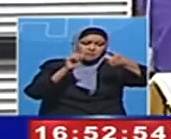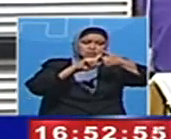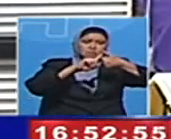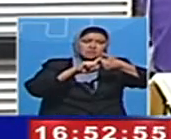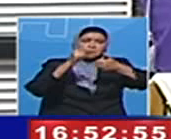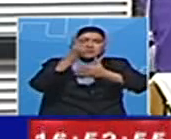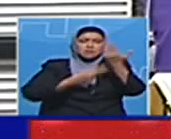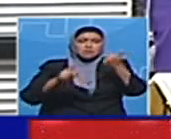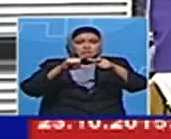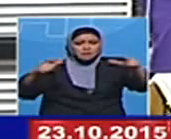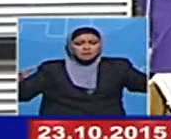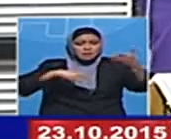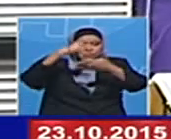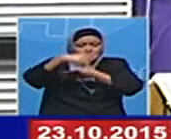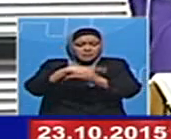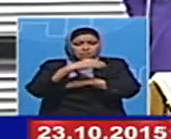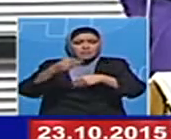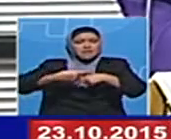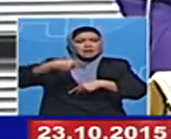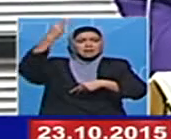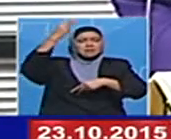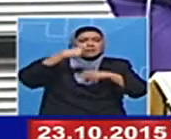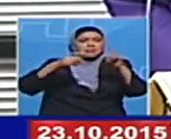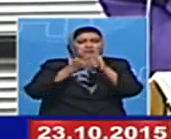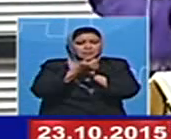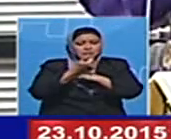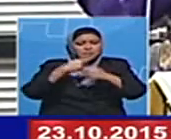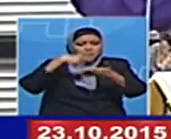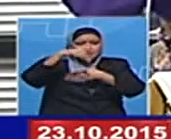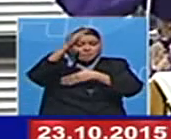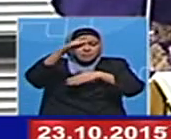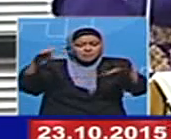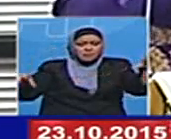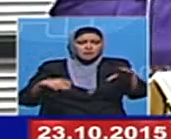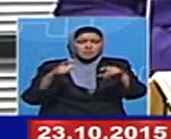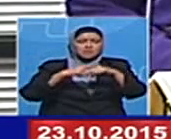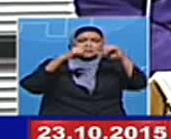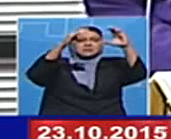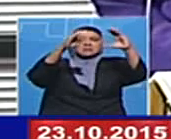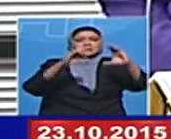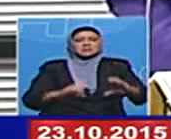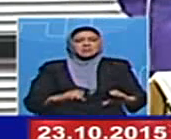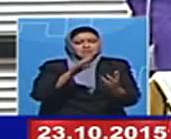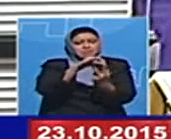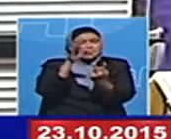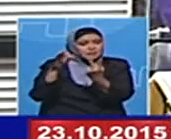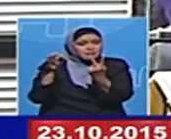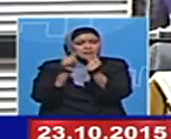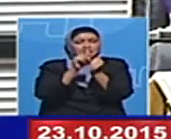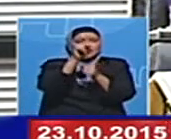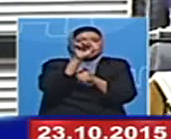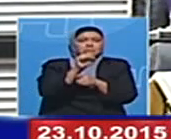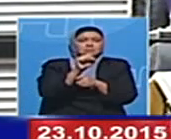program dan highly immersive program akan dilaksanakan secara opional dengan kos